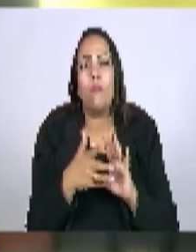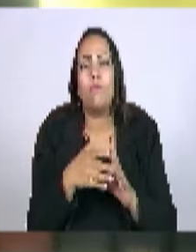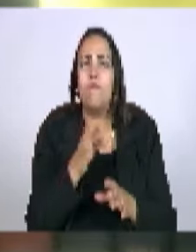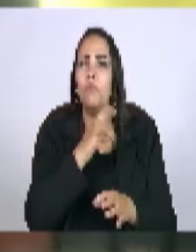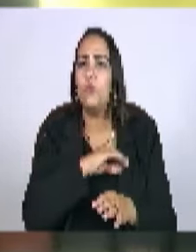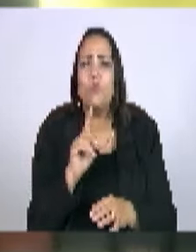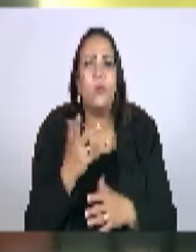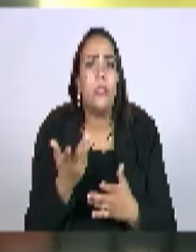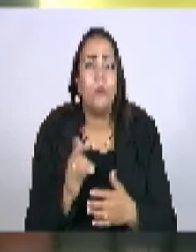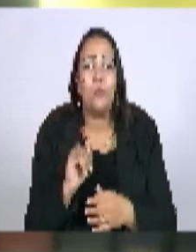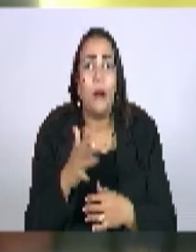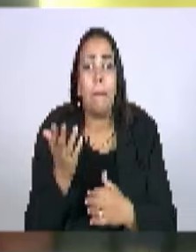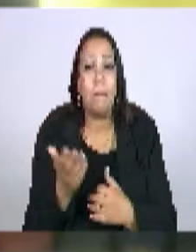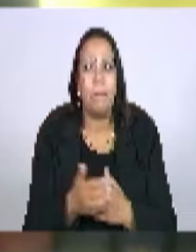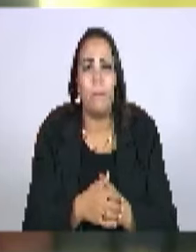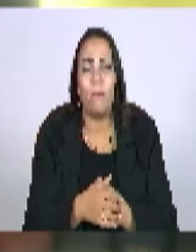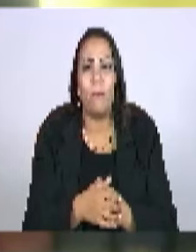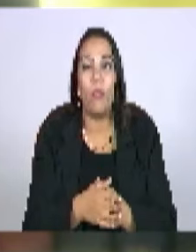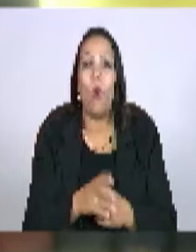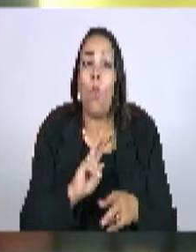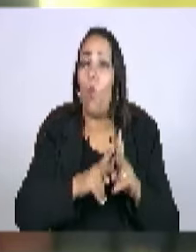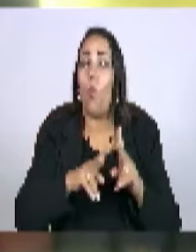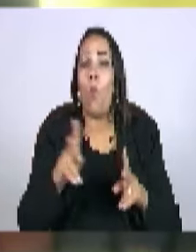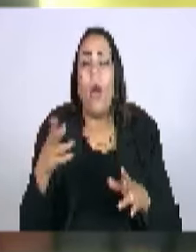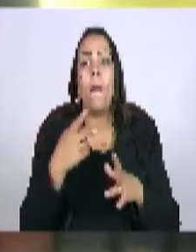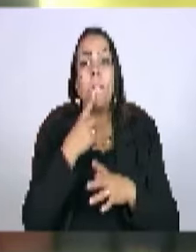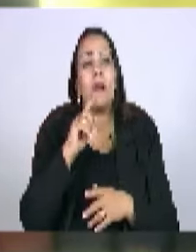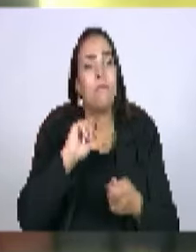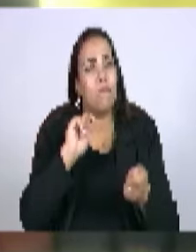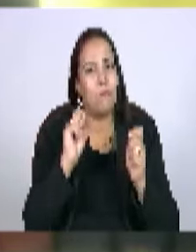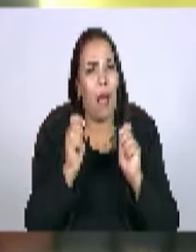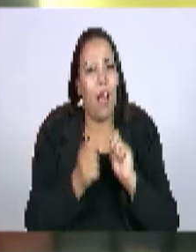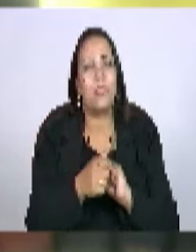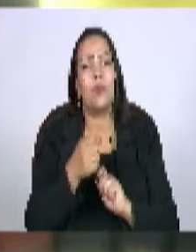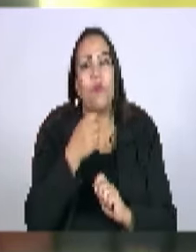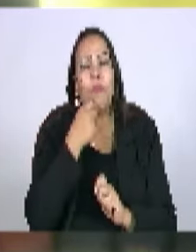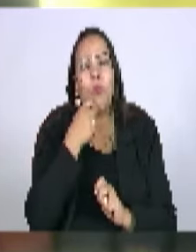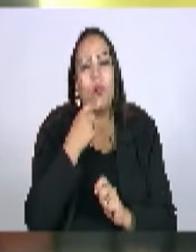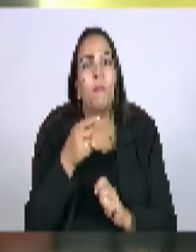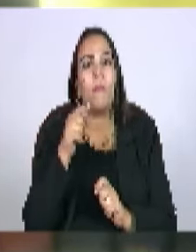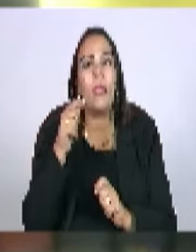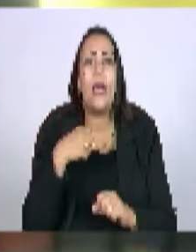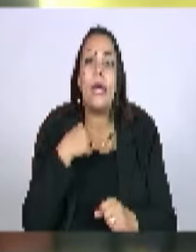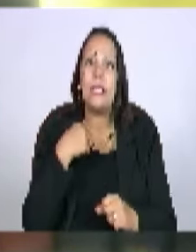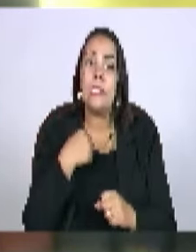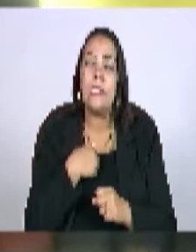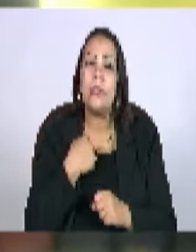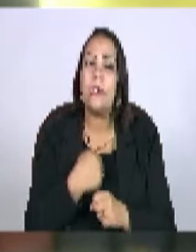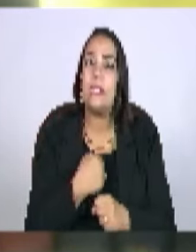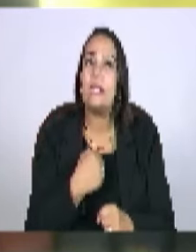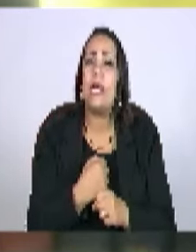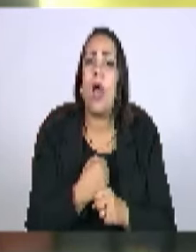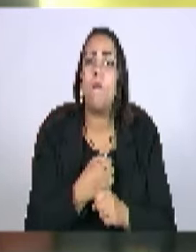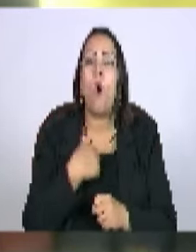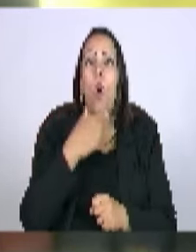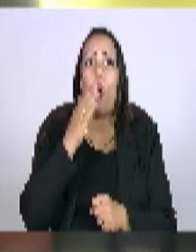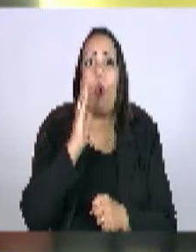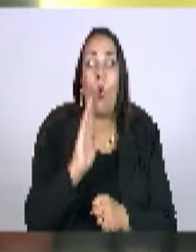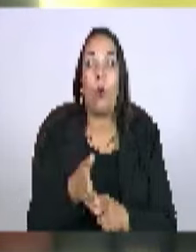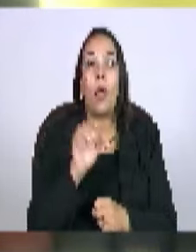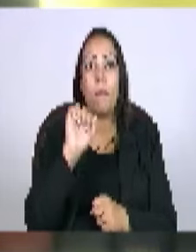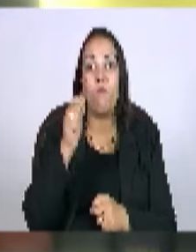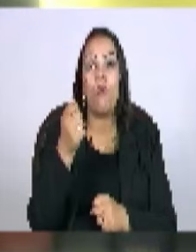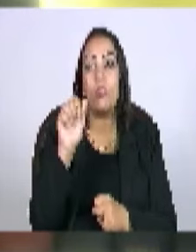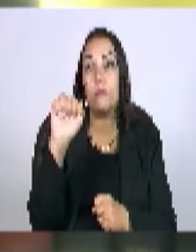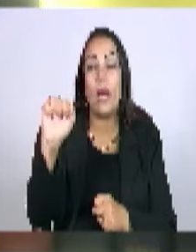يعني في كل الاحوال بل بالعكس يعني استخدام القدرات الماليه اللي